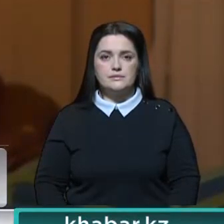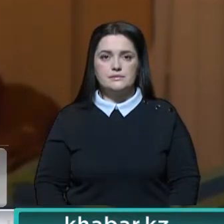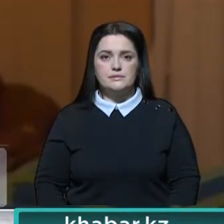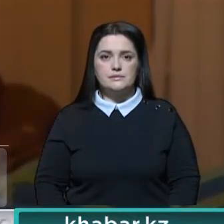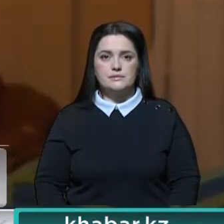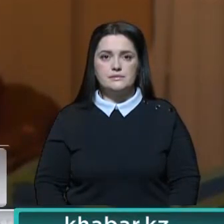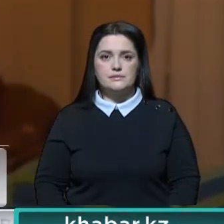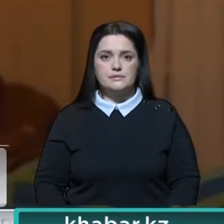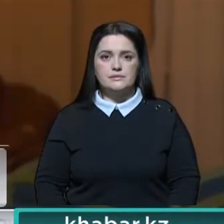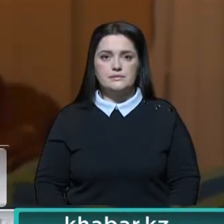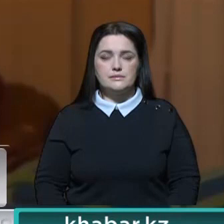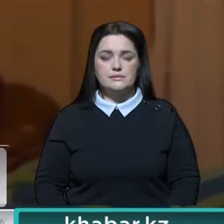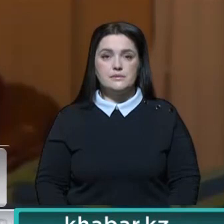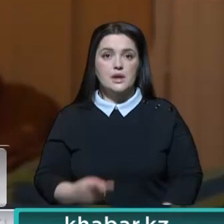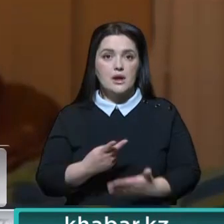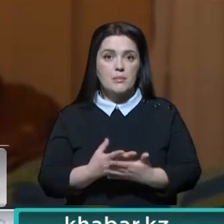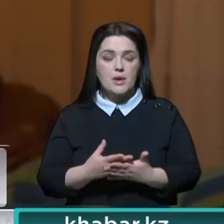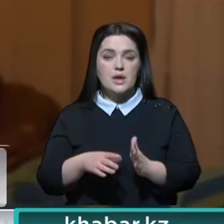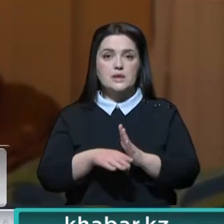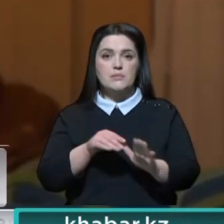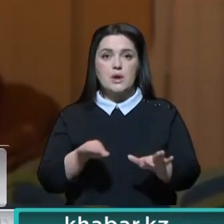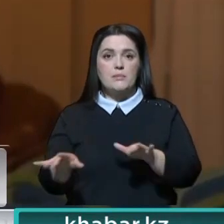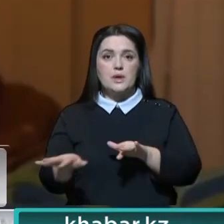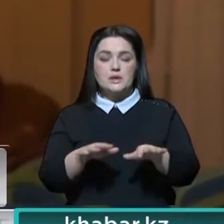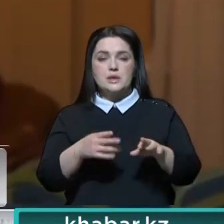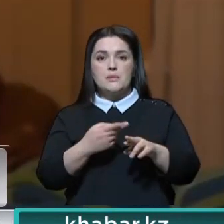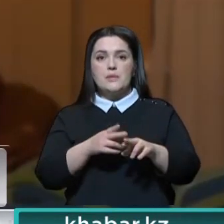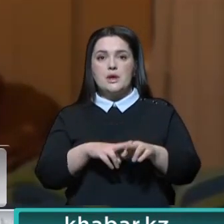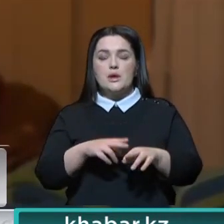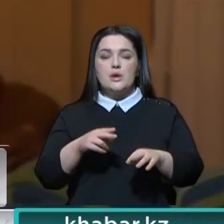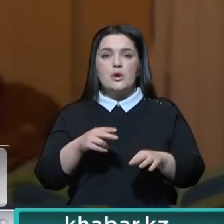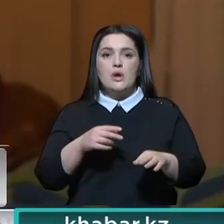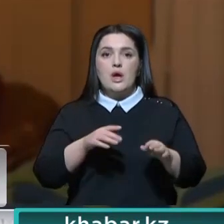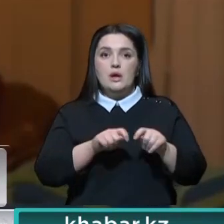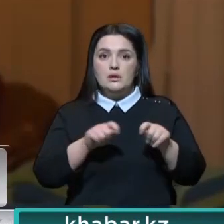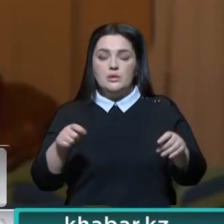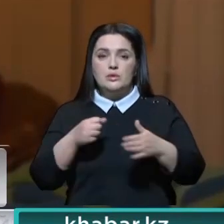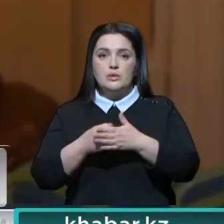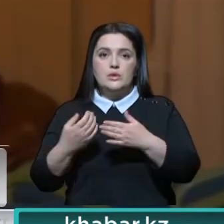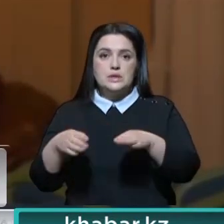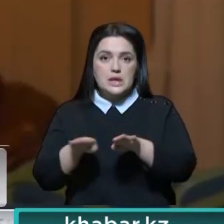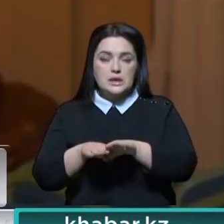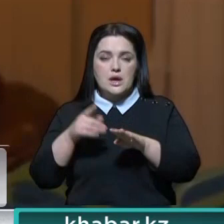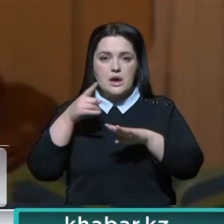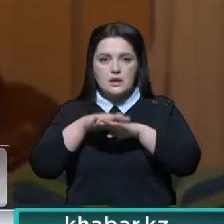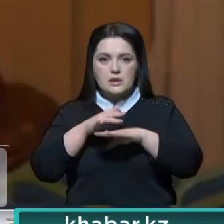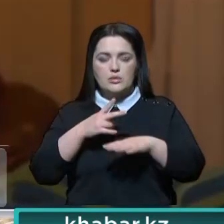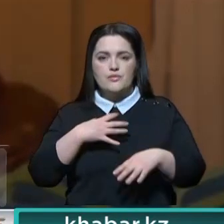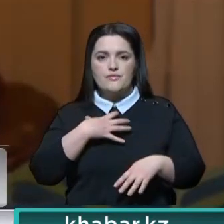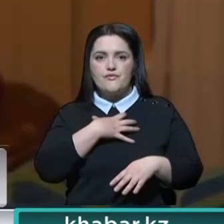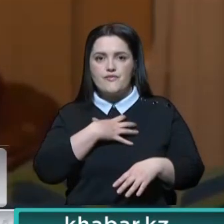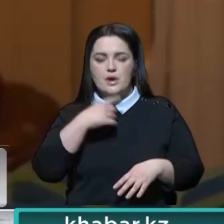В этой деловой игре был отражен весь избирательный процесс от открытия участка до его закрытия. Анализ ситуации показал, что важно повышать